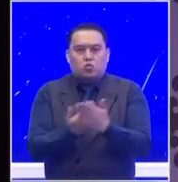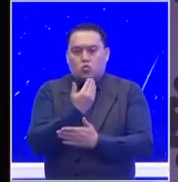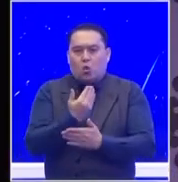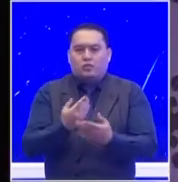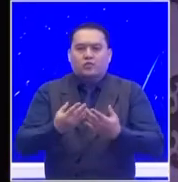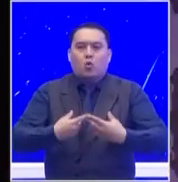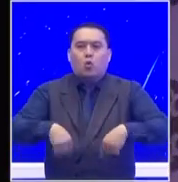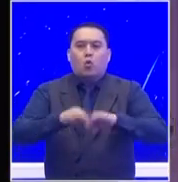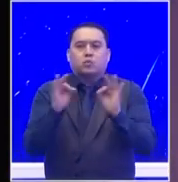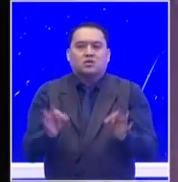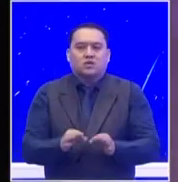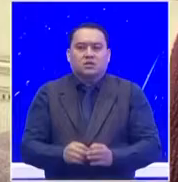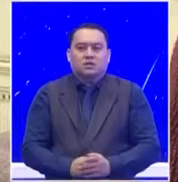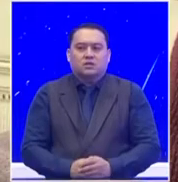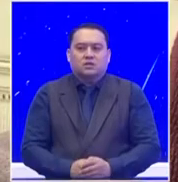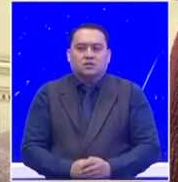современном образе.